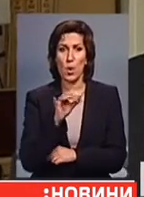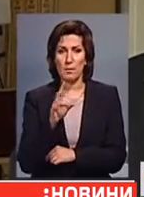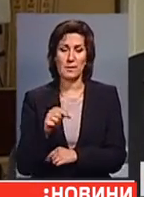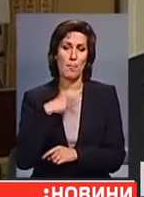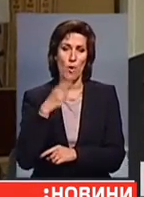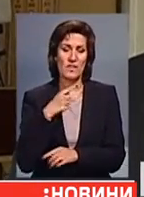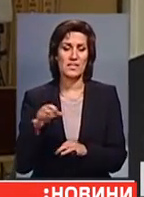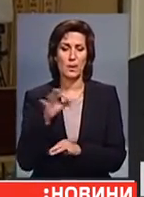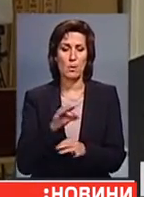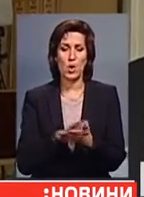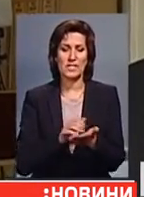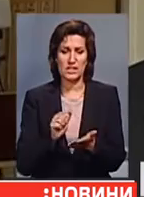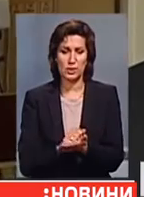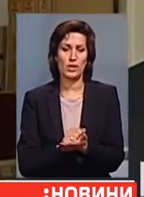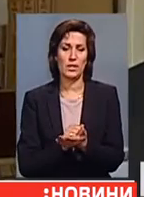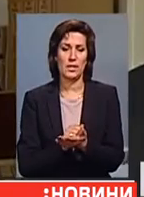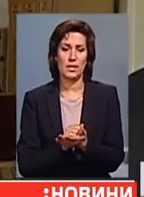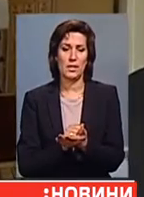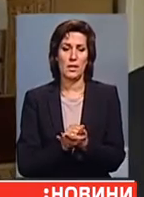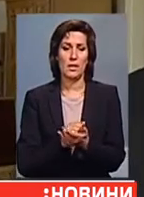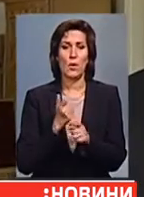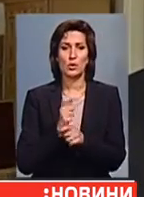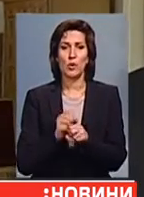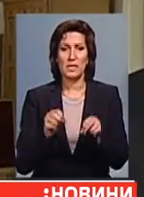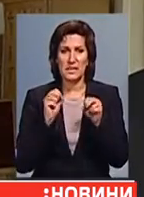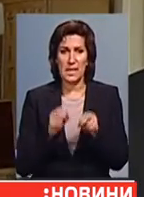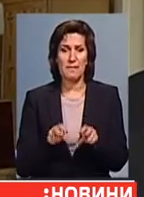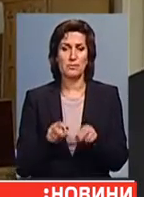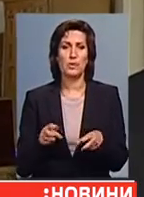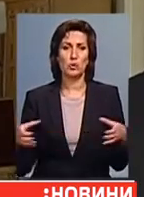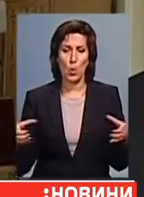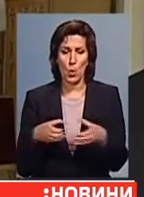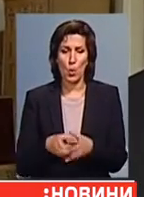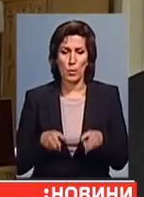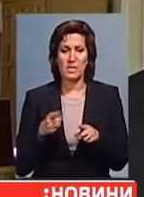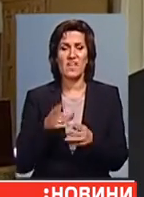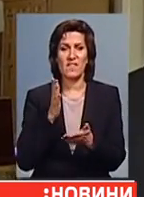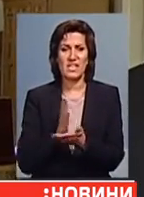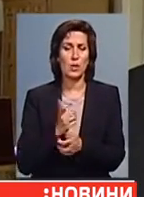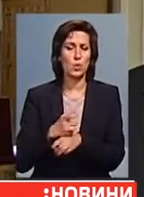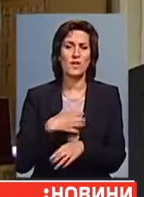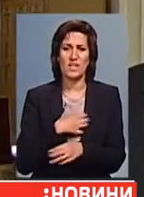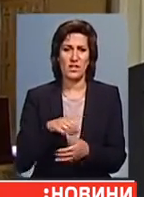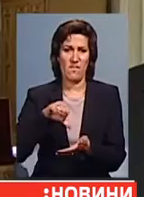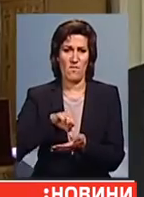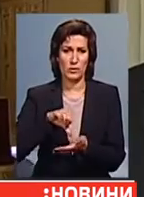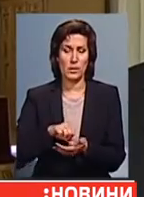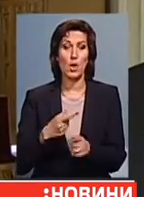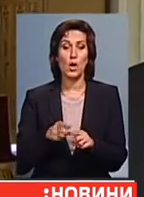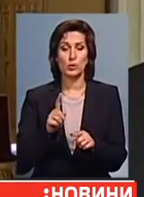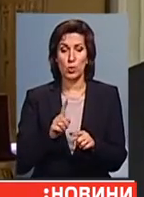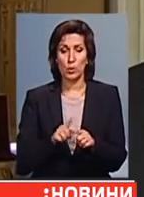про знищення особливо небезпечного злочинного групування, і він був дуже важливим функціонером. Щодо розколу